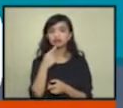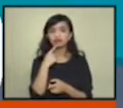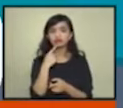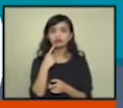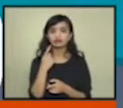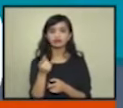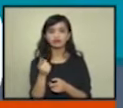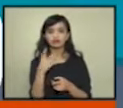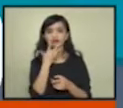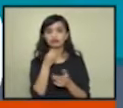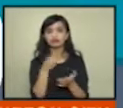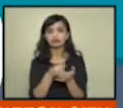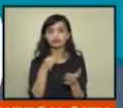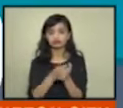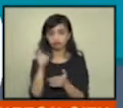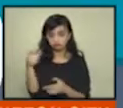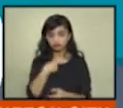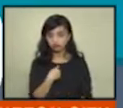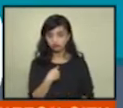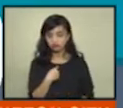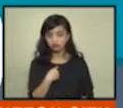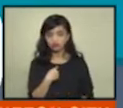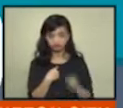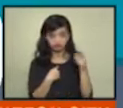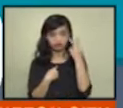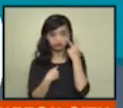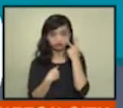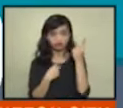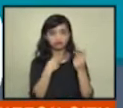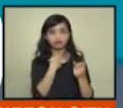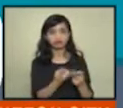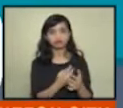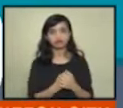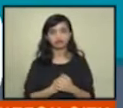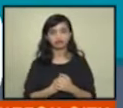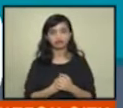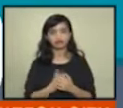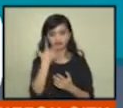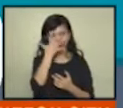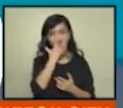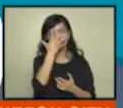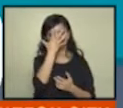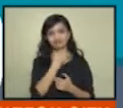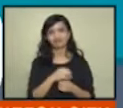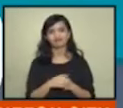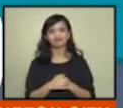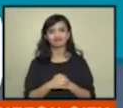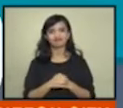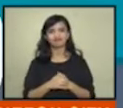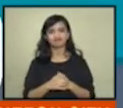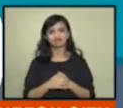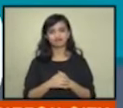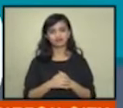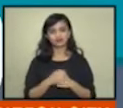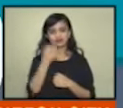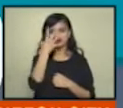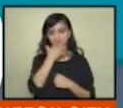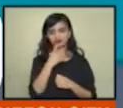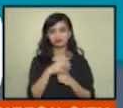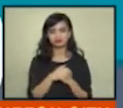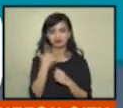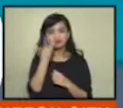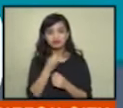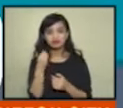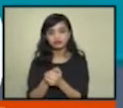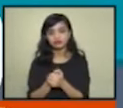Sino umahawak ng pera? Siya ba o ako? Sir, tignan ninyo godet niya oh. Nagagalit na siya. Alam niya kasi ang katotohanan. Sino